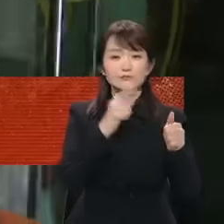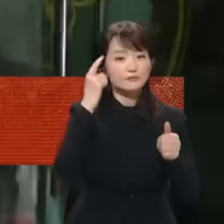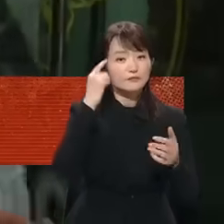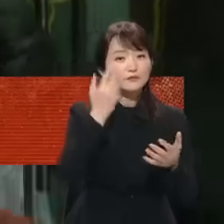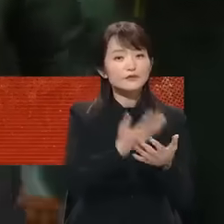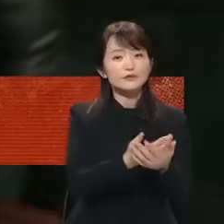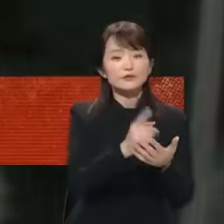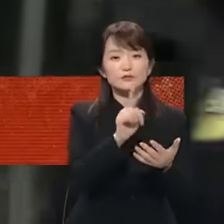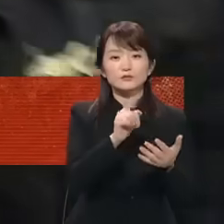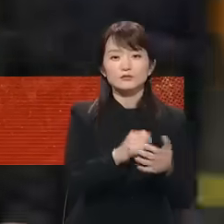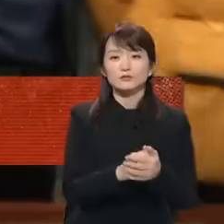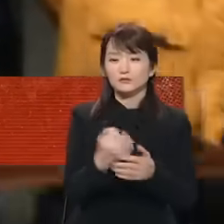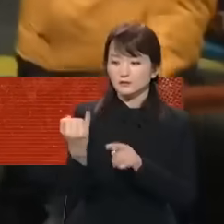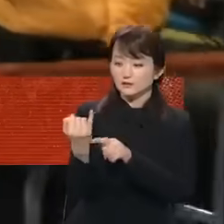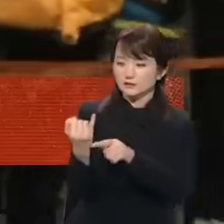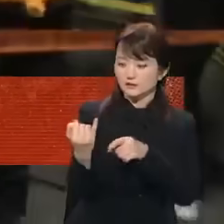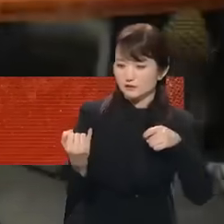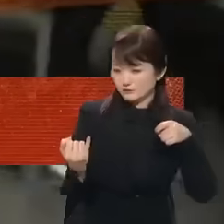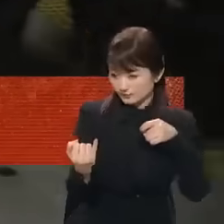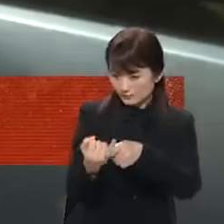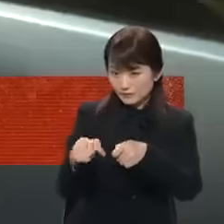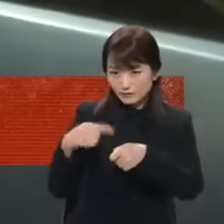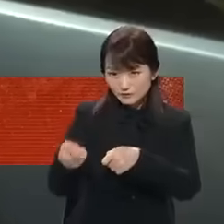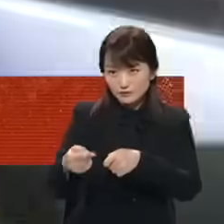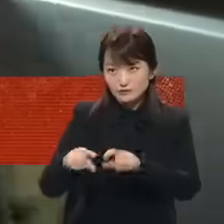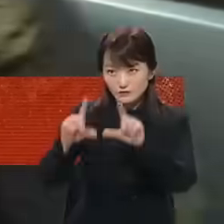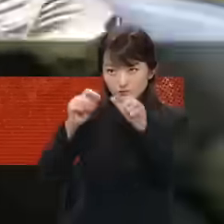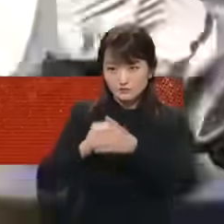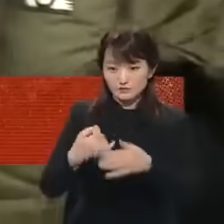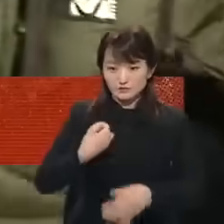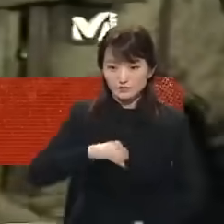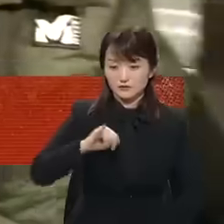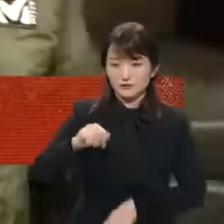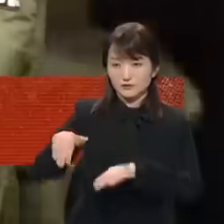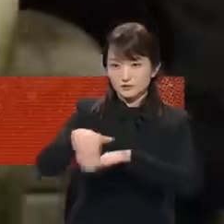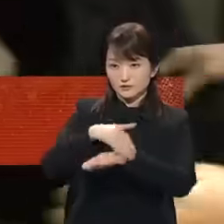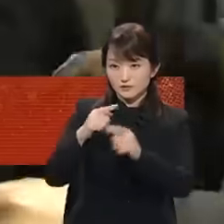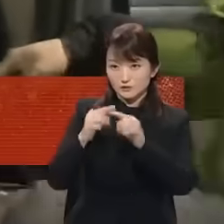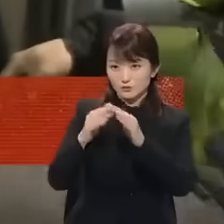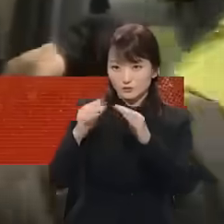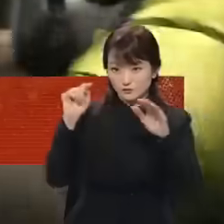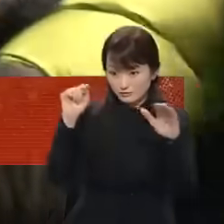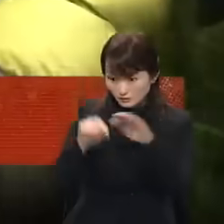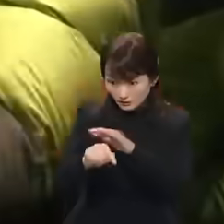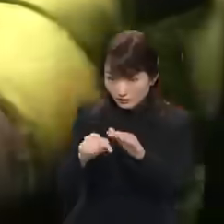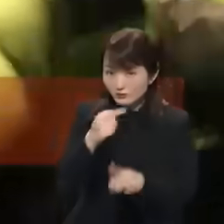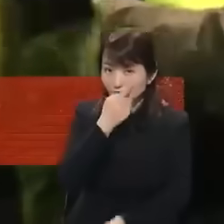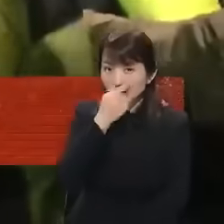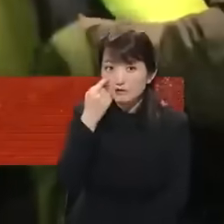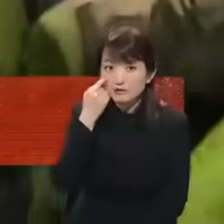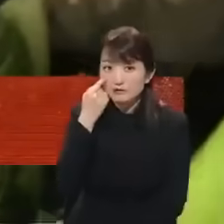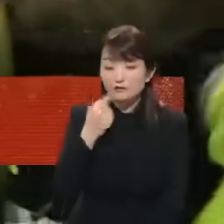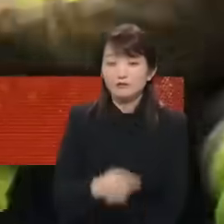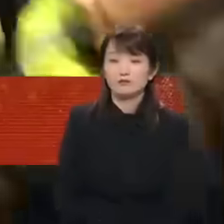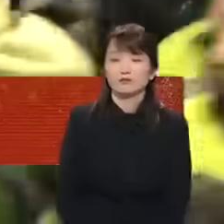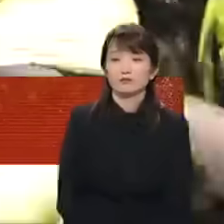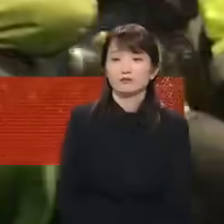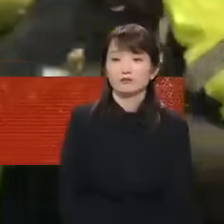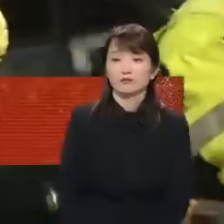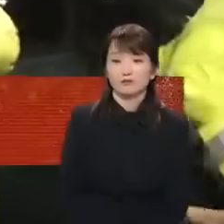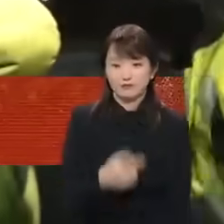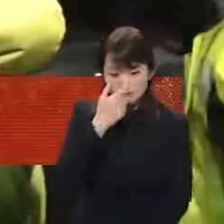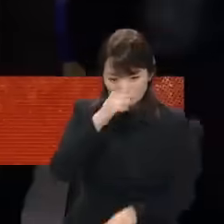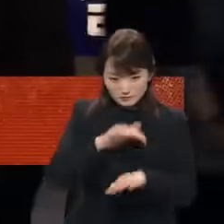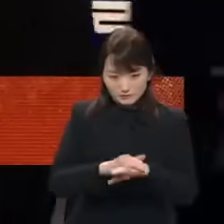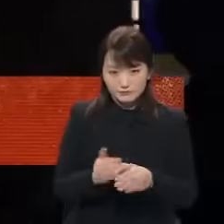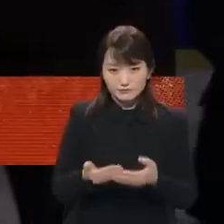충격적인데 피해자를 살해한 그 다음날이 피해자의 딸이 다니는 그 교회를 찾아간 사실이 드러났습니다 그리고 예배를